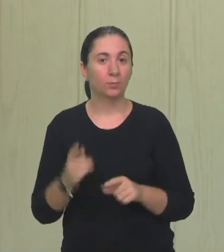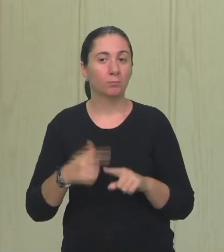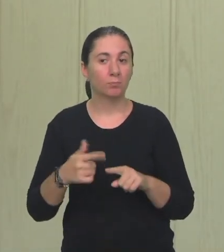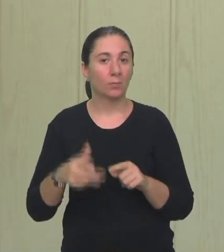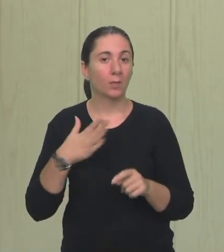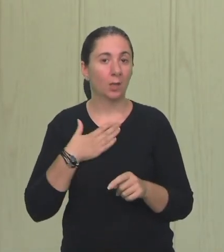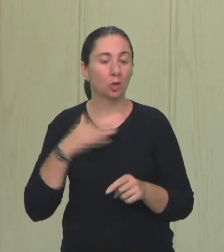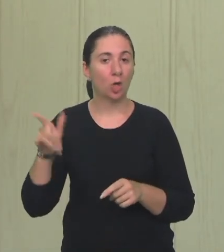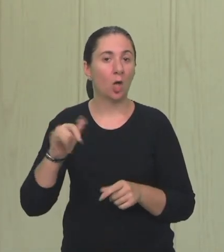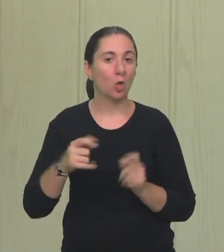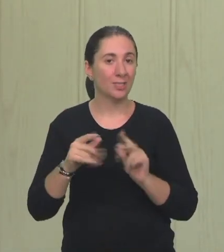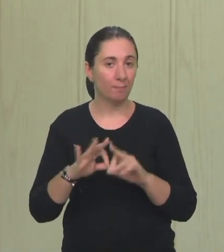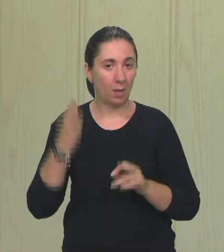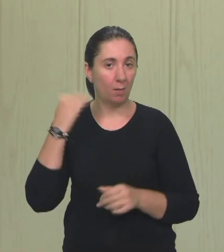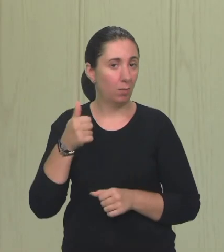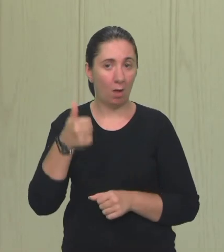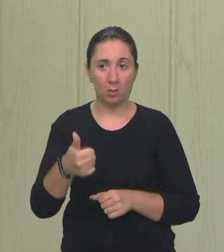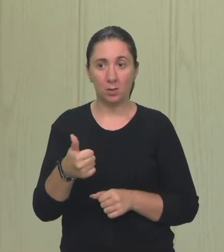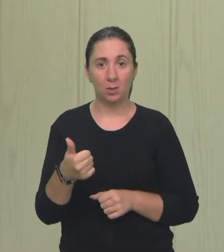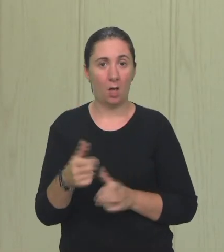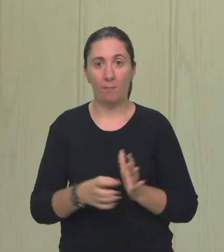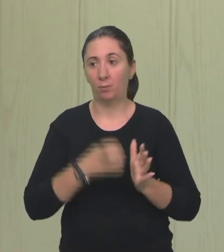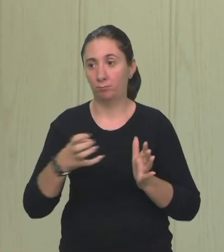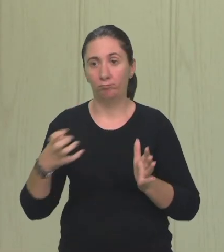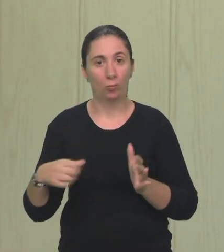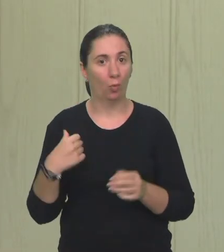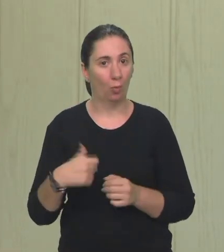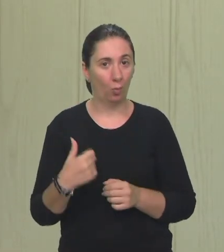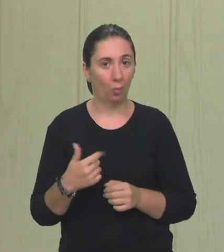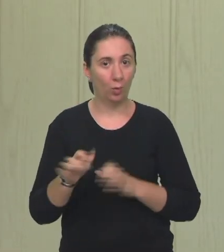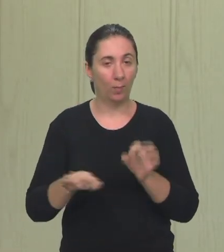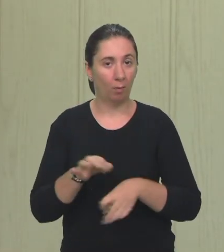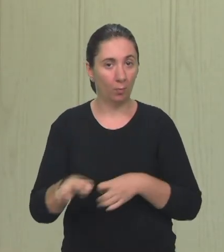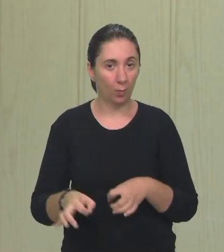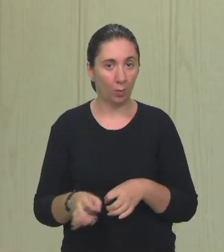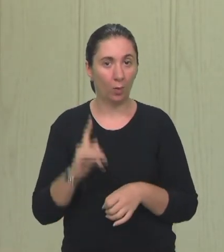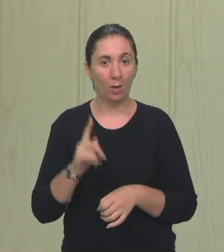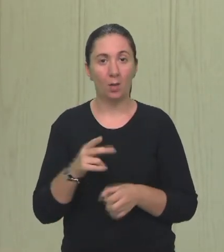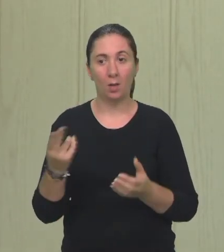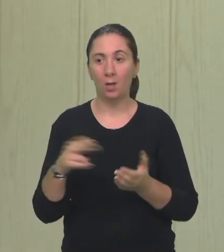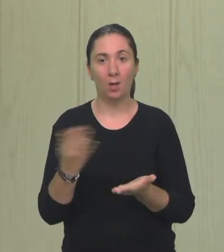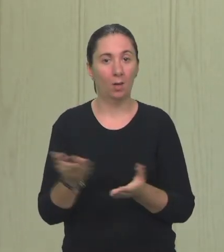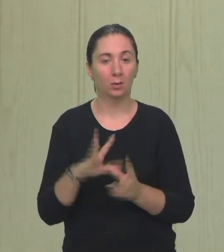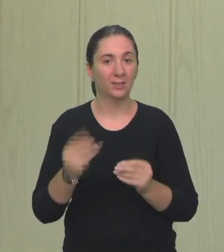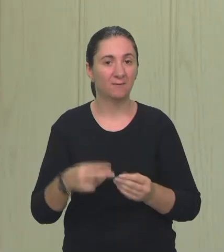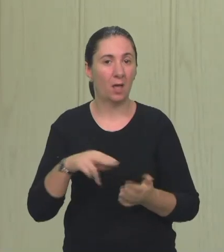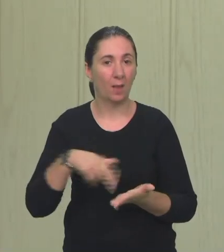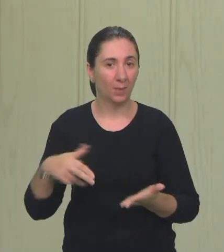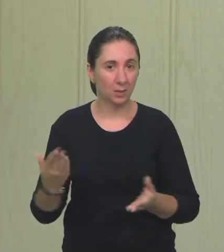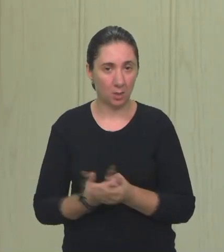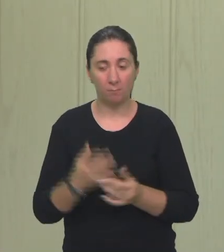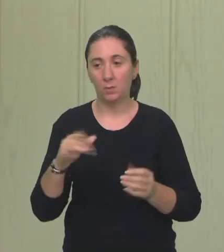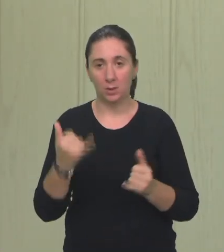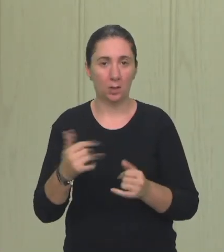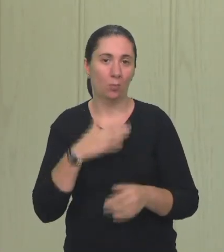je naša Josipa bila sama već dulji period na projektima i na administraciji, sad je puno